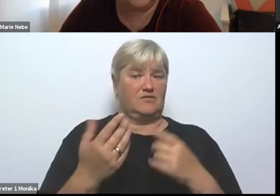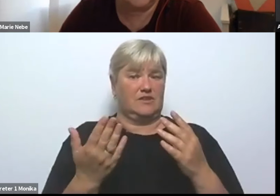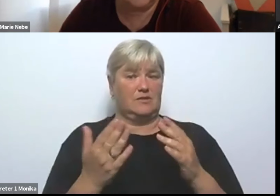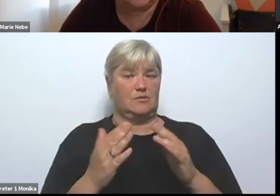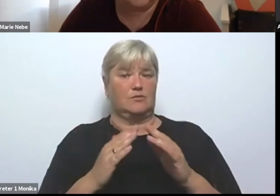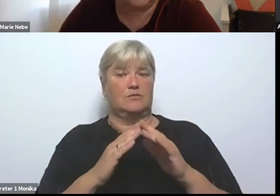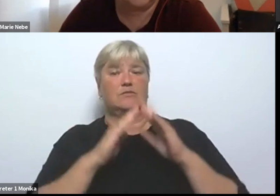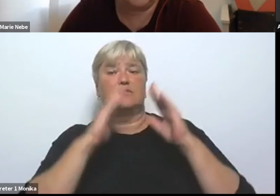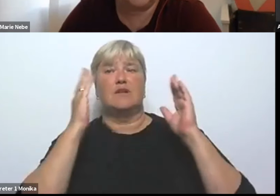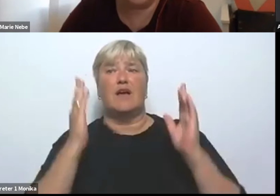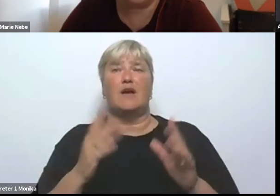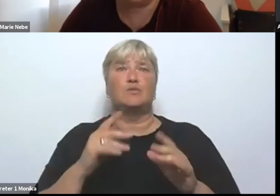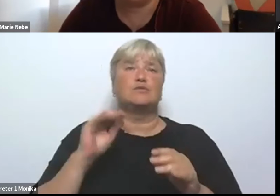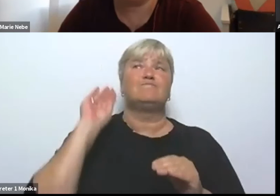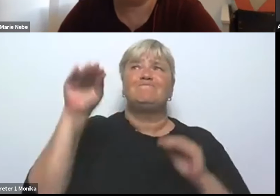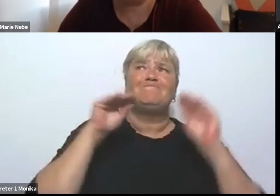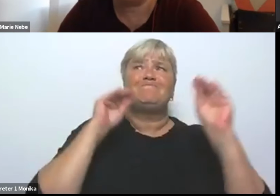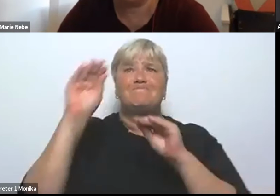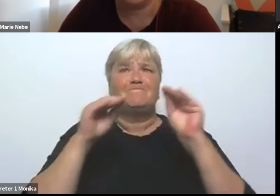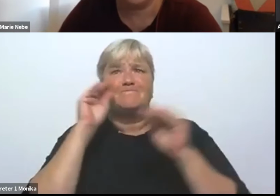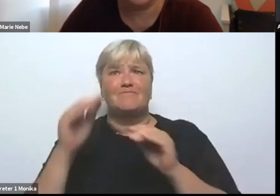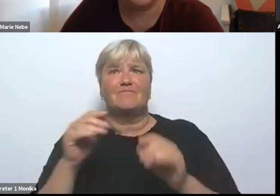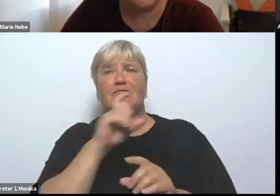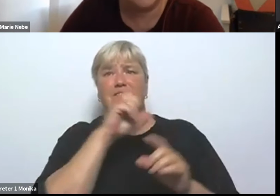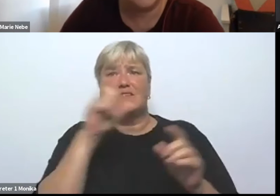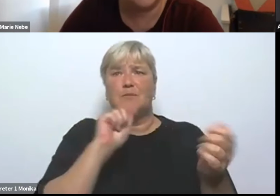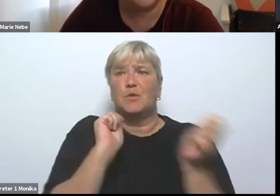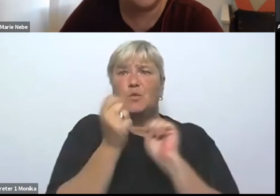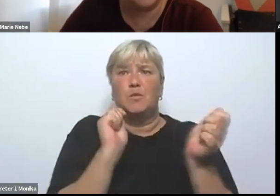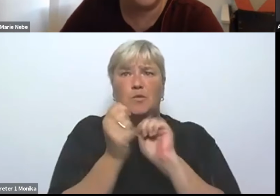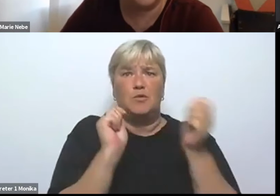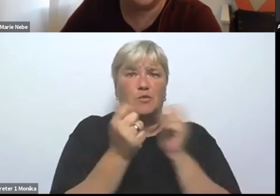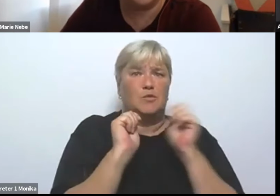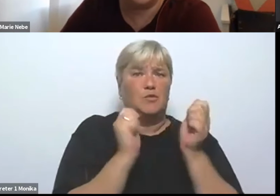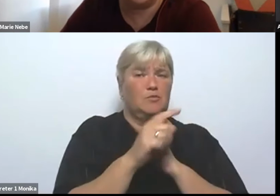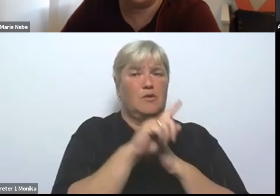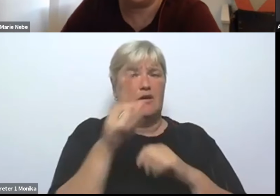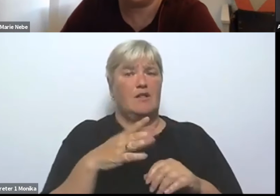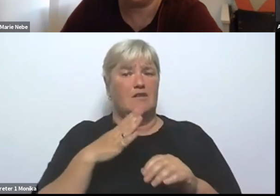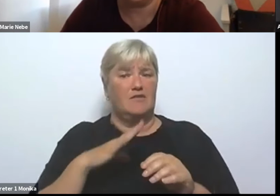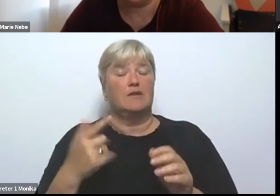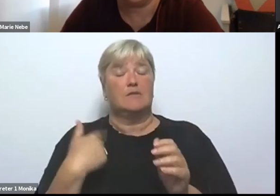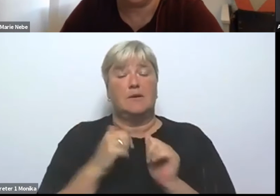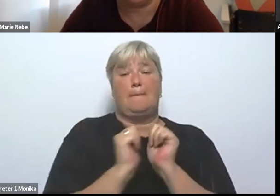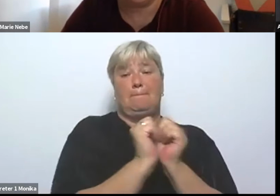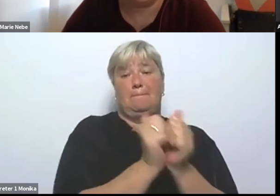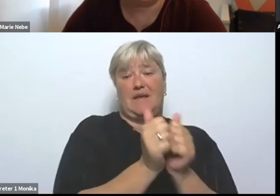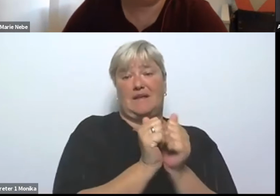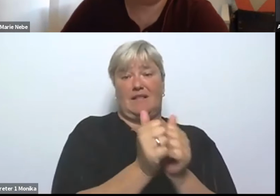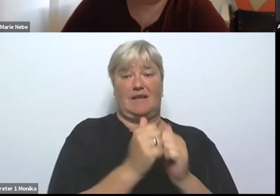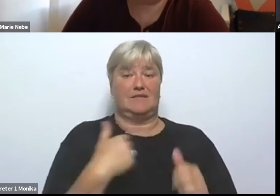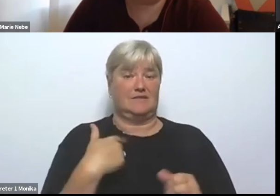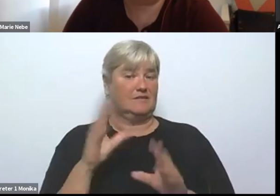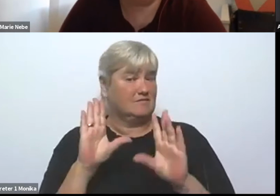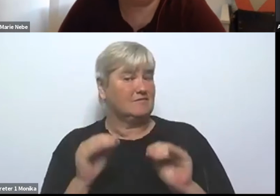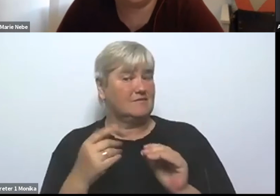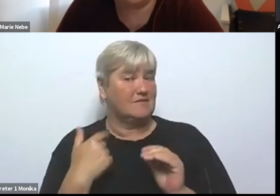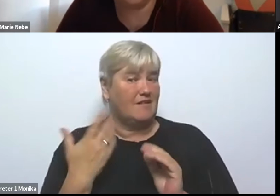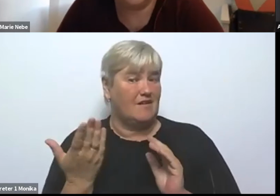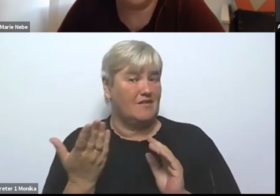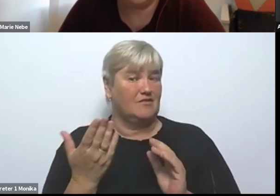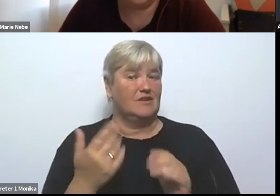Thema irgendwie vorantreiben, weil sie davon dann doch sehr, sehr angetan sind. Und das begleiten wir mit, das dürfen wir, können wir mit begleiten. Das